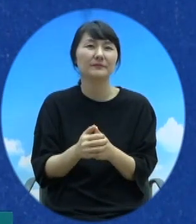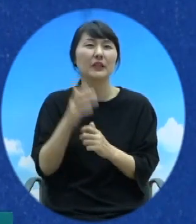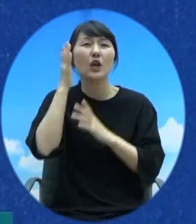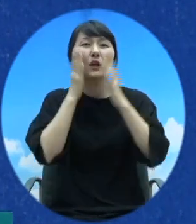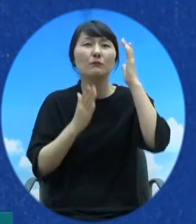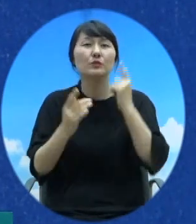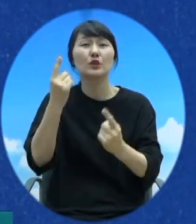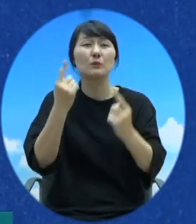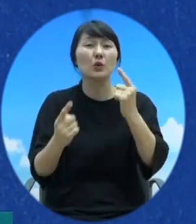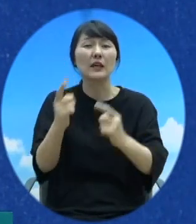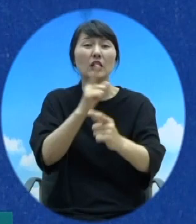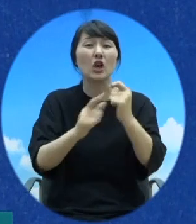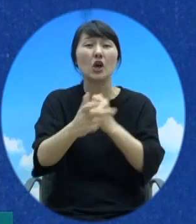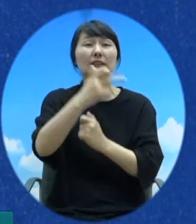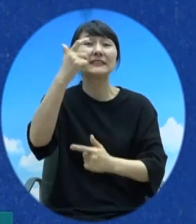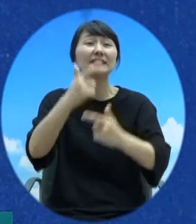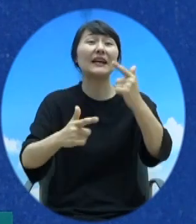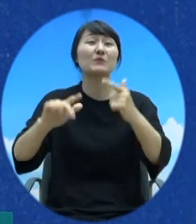풀보다 커서 나무가 되어